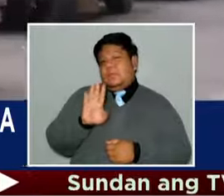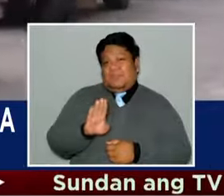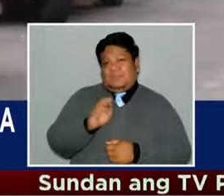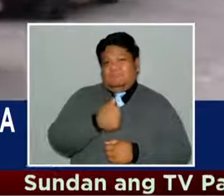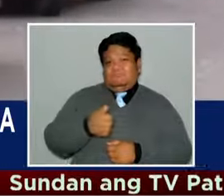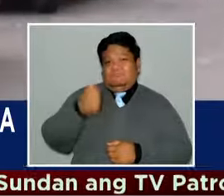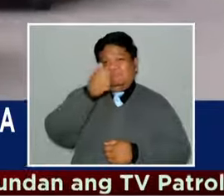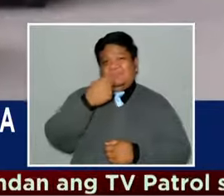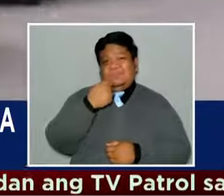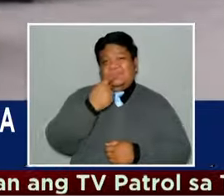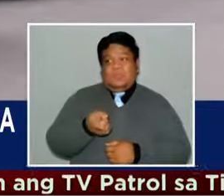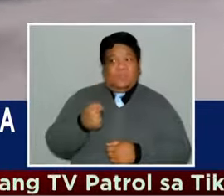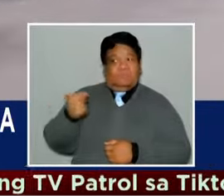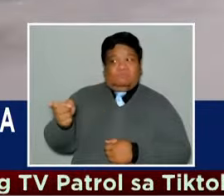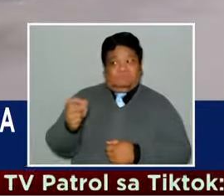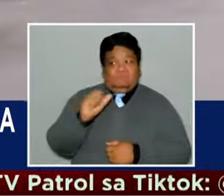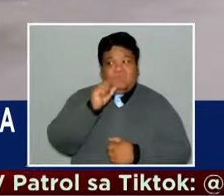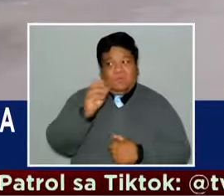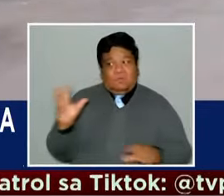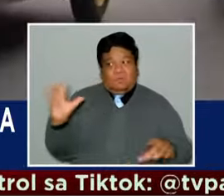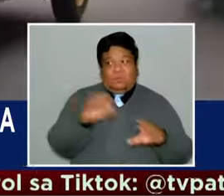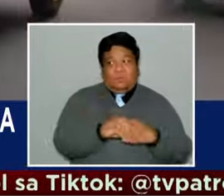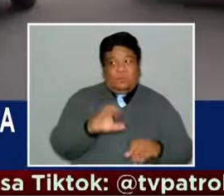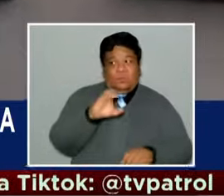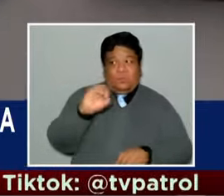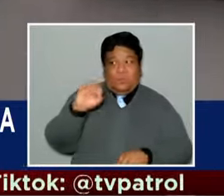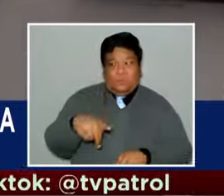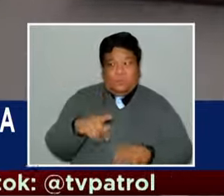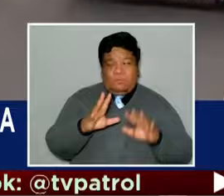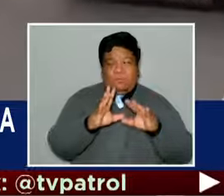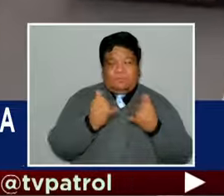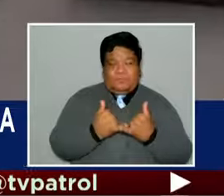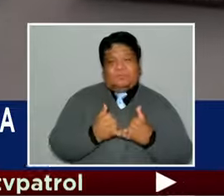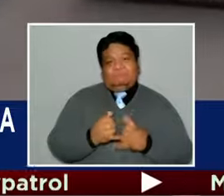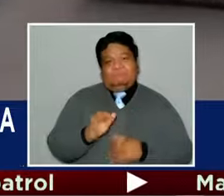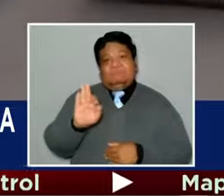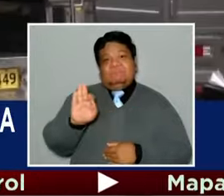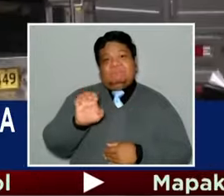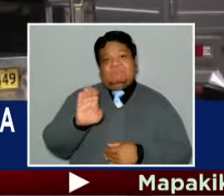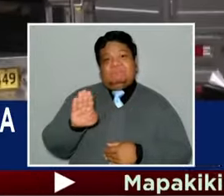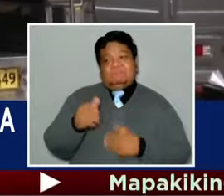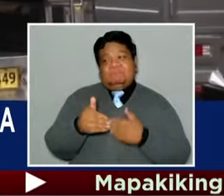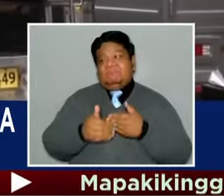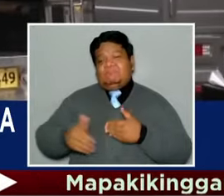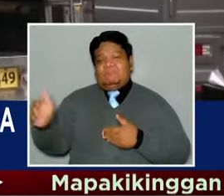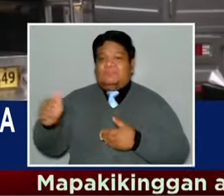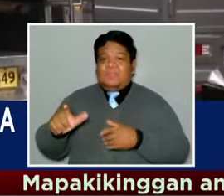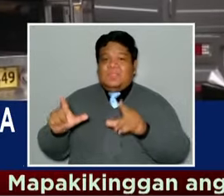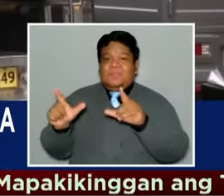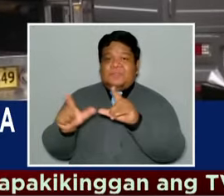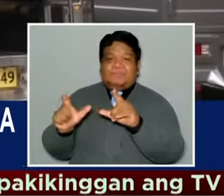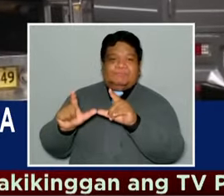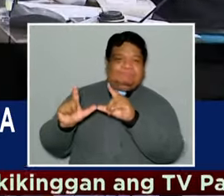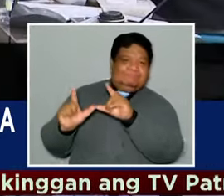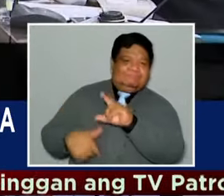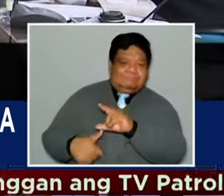hindi sumama sa consolidation simula sa Pebrero, kaya maaari silang hulihin sa pagmamaneho ng kolorum na